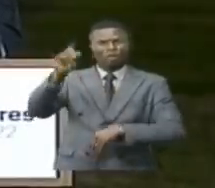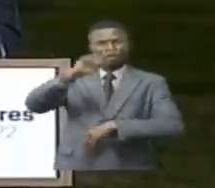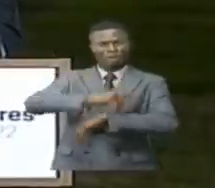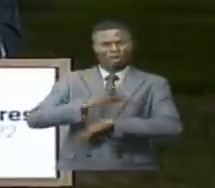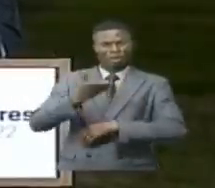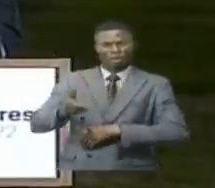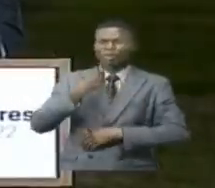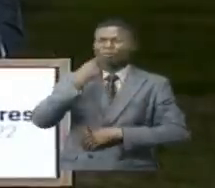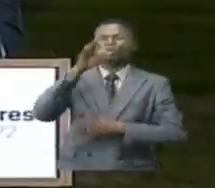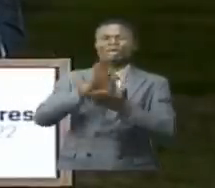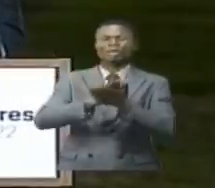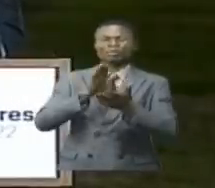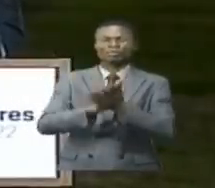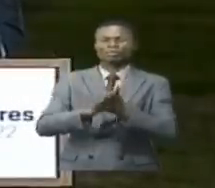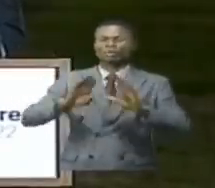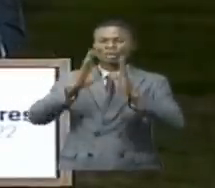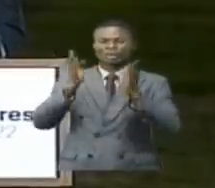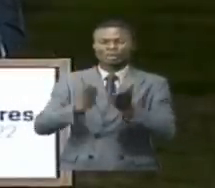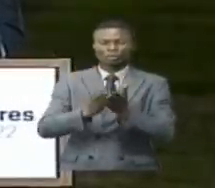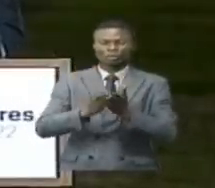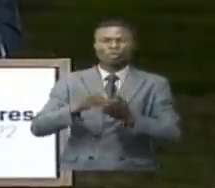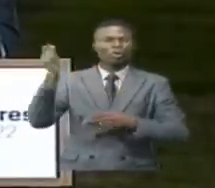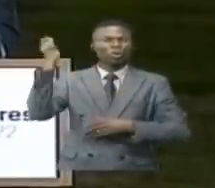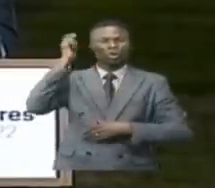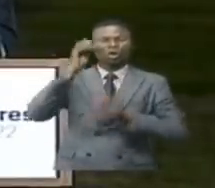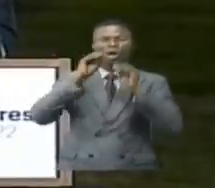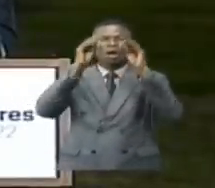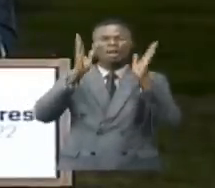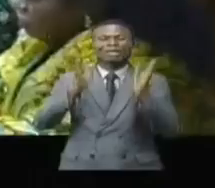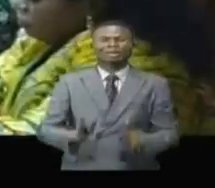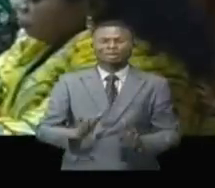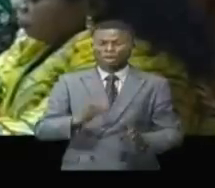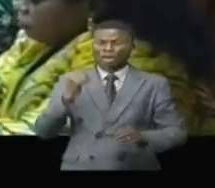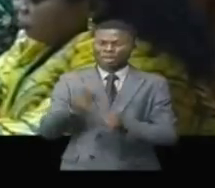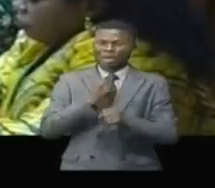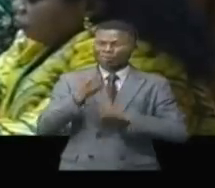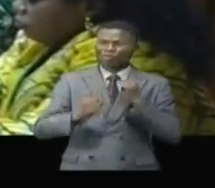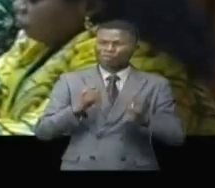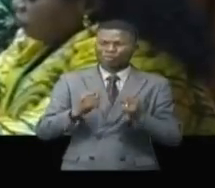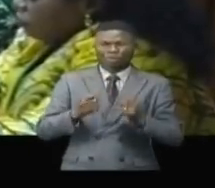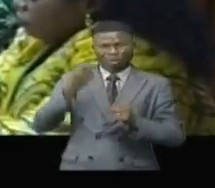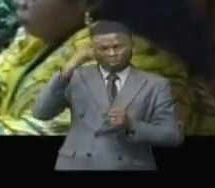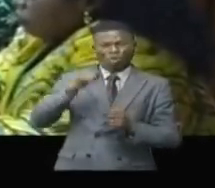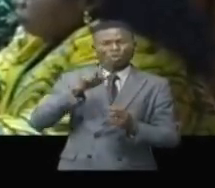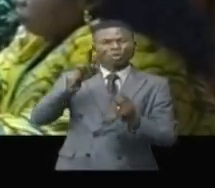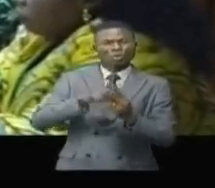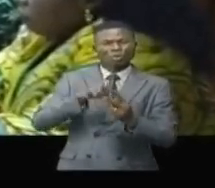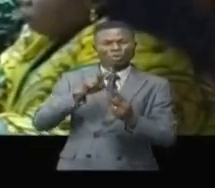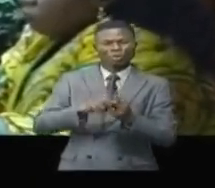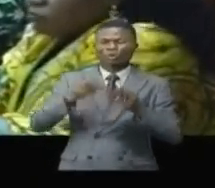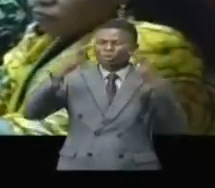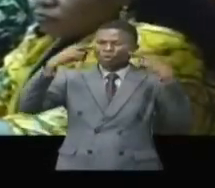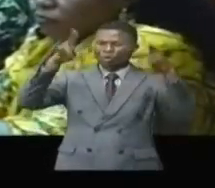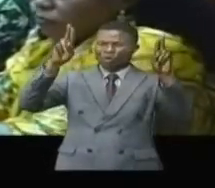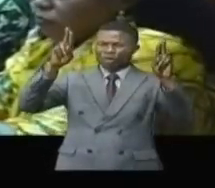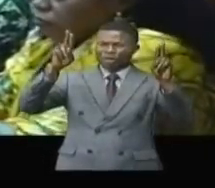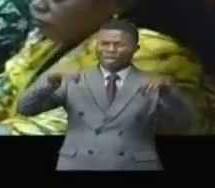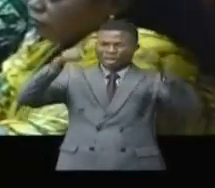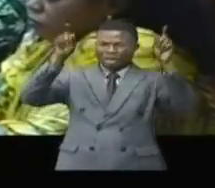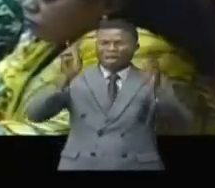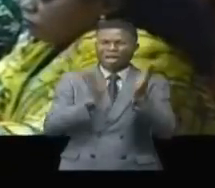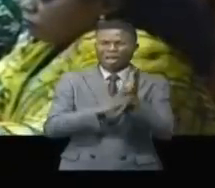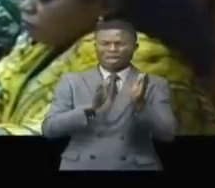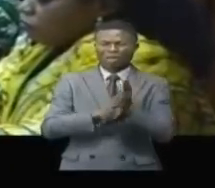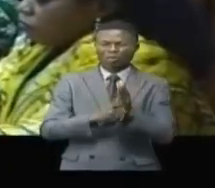pour remercier les partenaires éducatifs pour les efforts fournis afin de garantir la réussite de cette année scolaire qui a